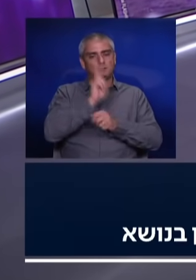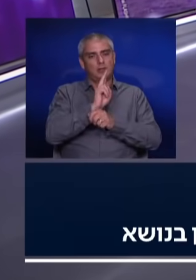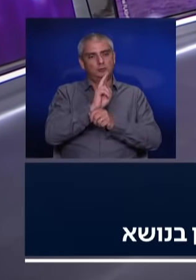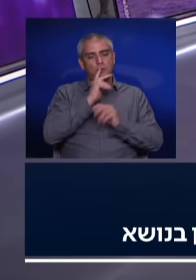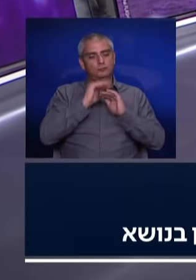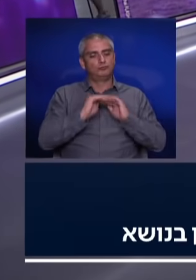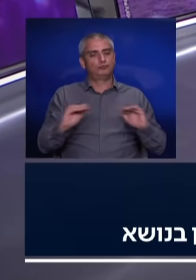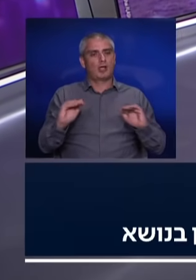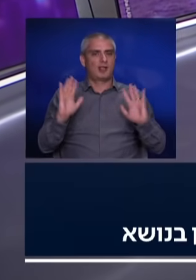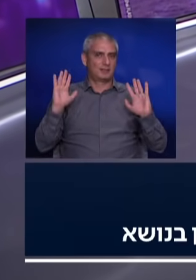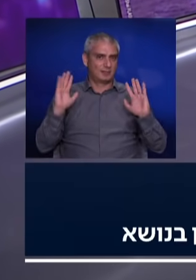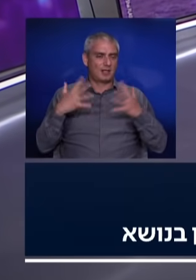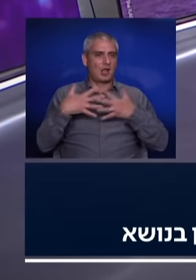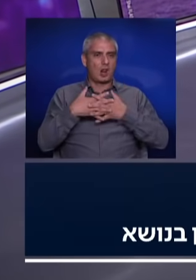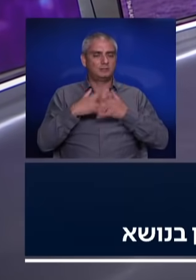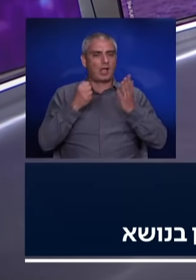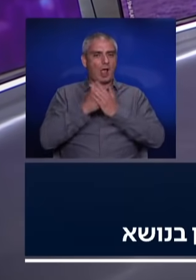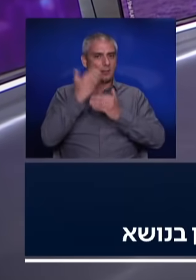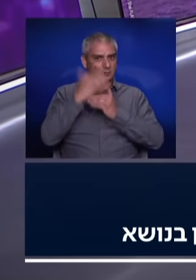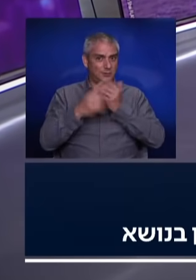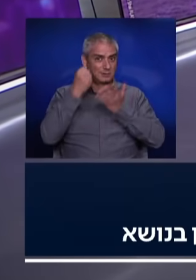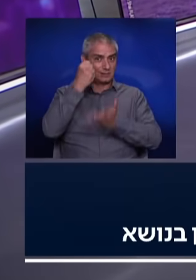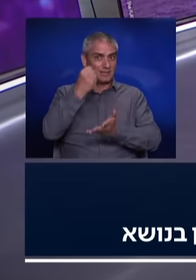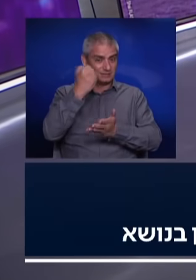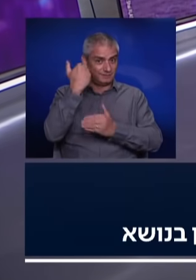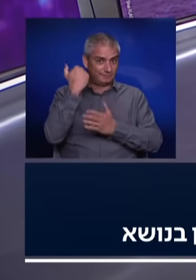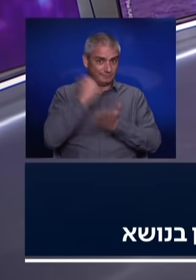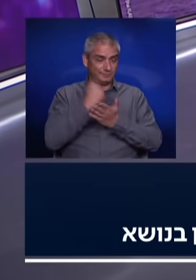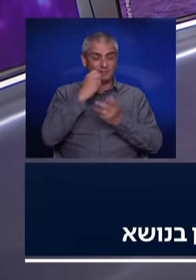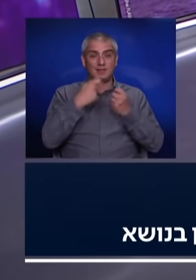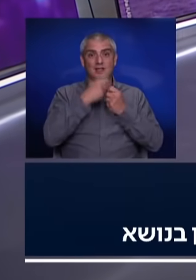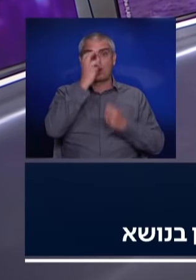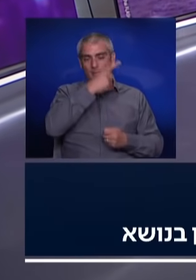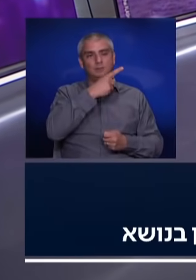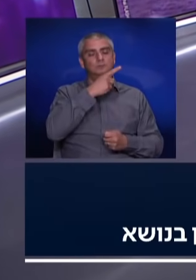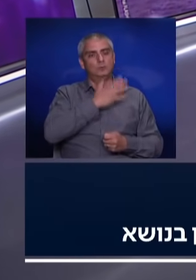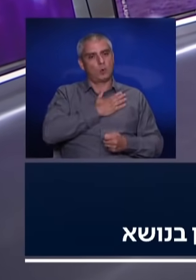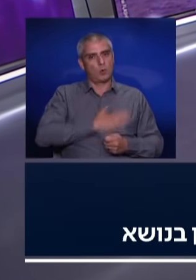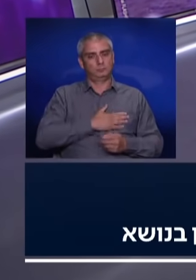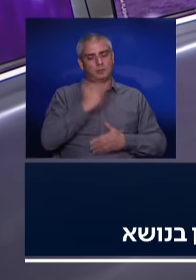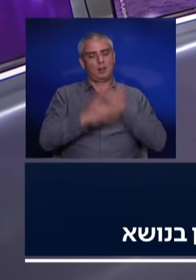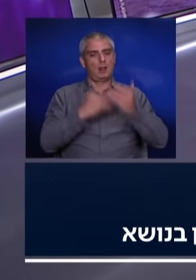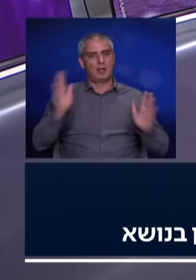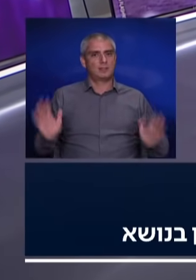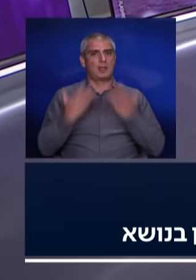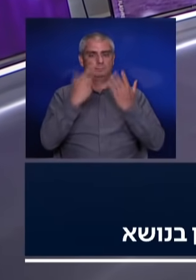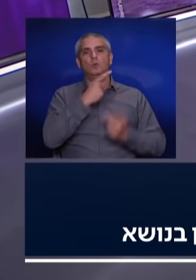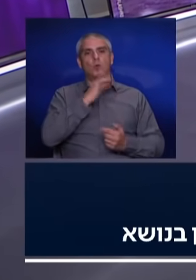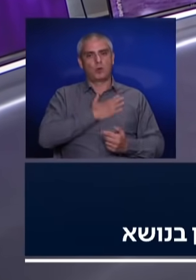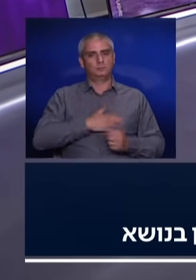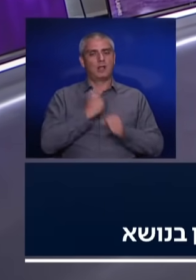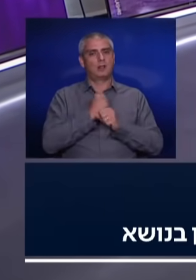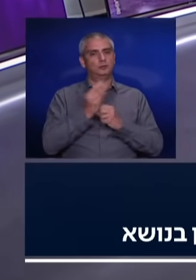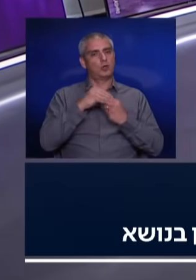שקט קואליציוני עד אז. ככל שהדבר הזה אבל תלוי בבני גנץ, הוא רוצה לקדם את זה. הוא כן רוצה לעשות עוד